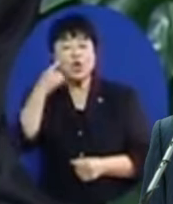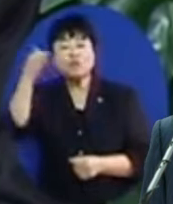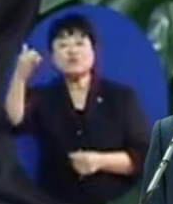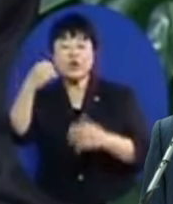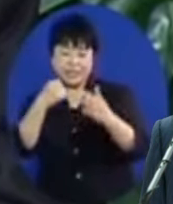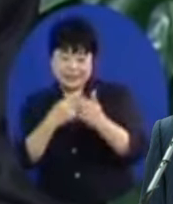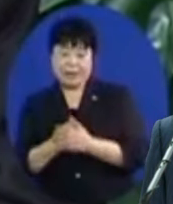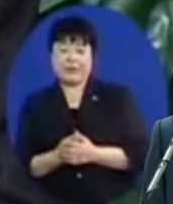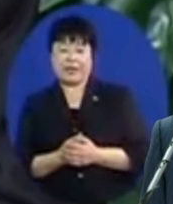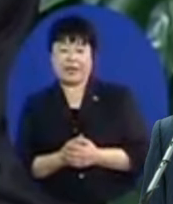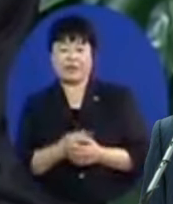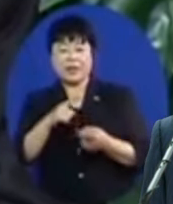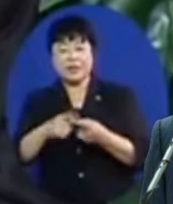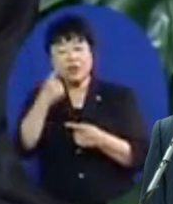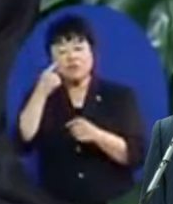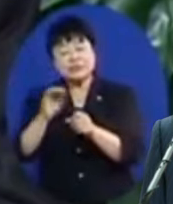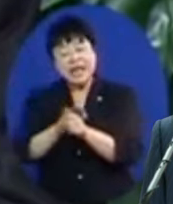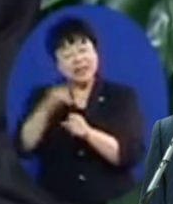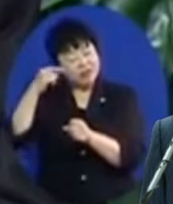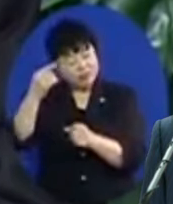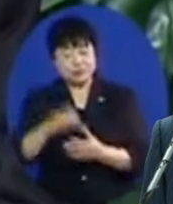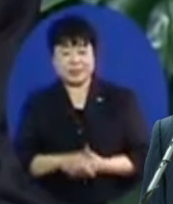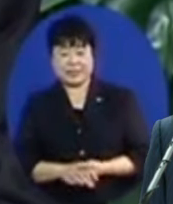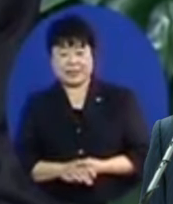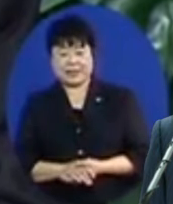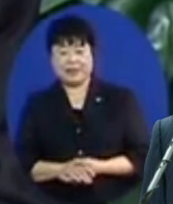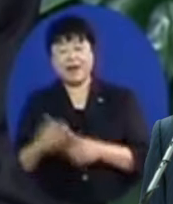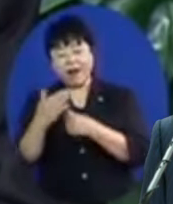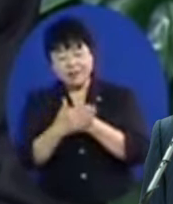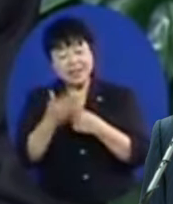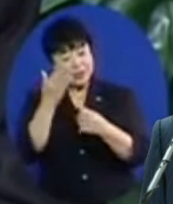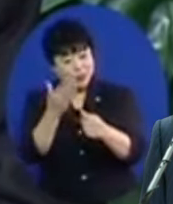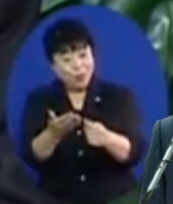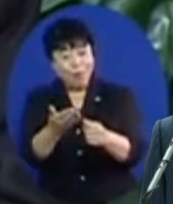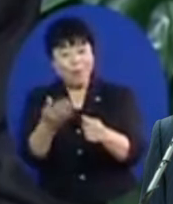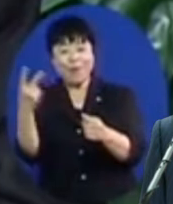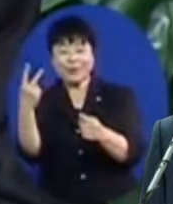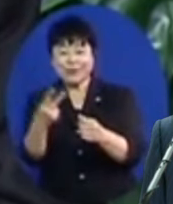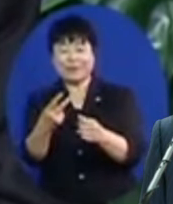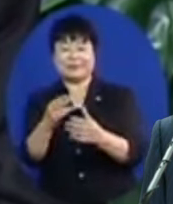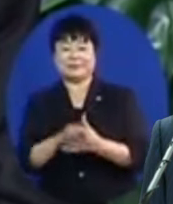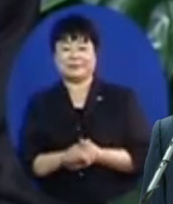때문에 우리에 대해서 긍휼이 많고 우리에게 은혜로우시고